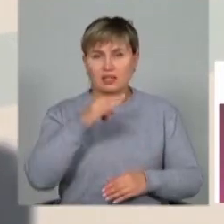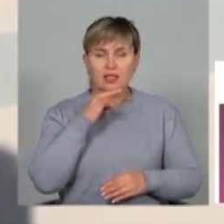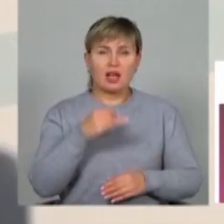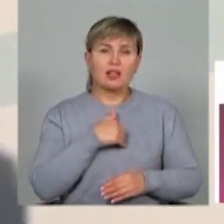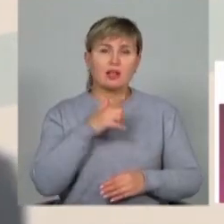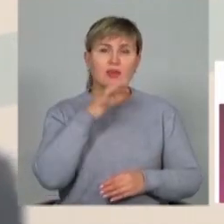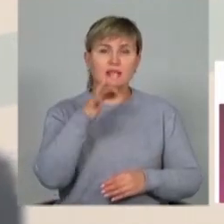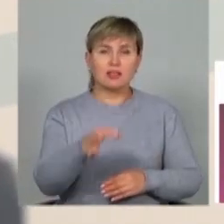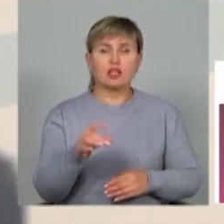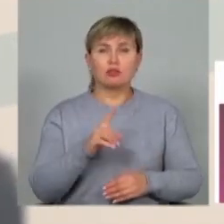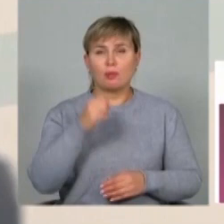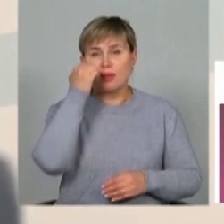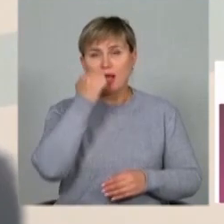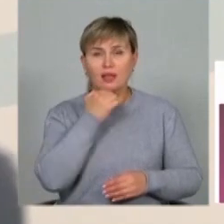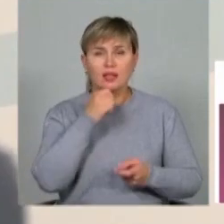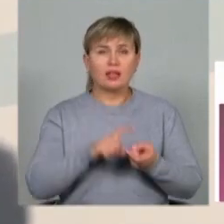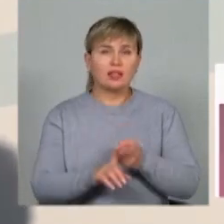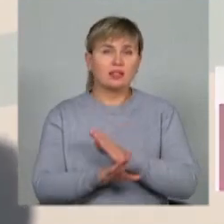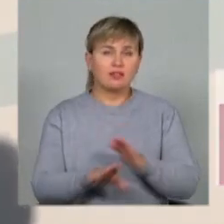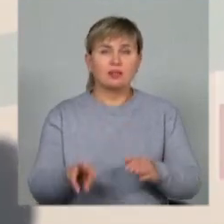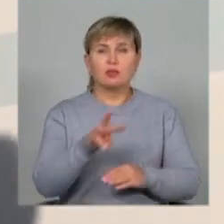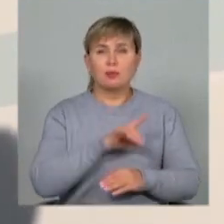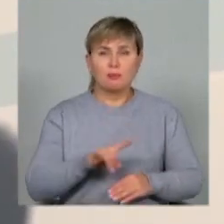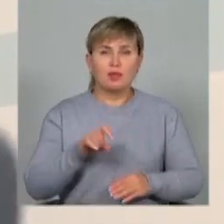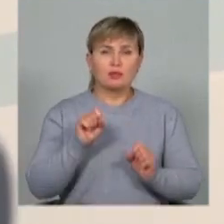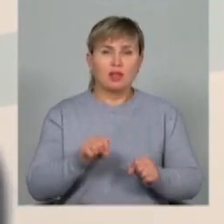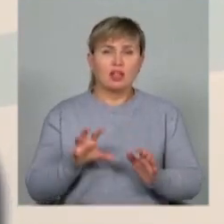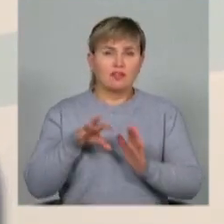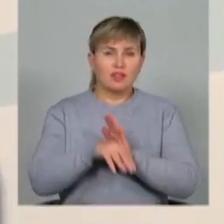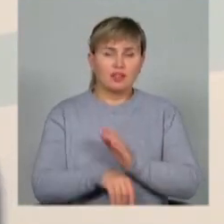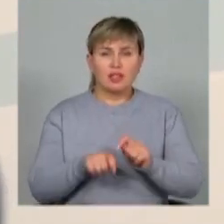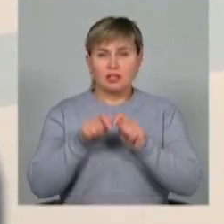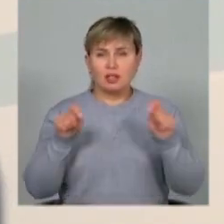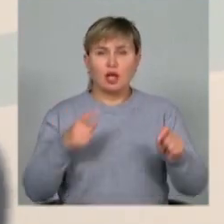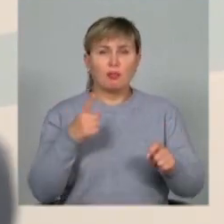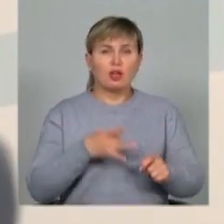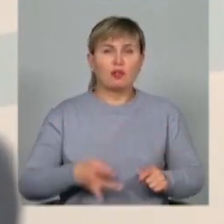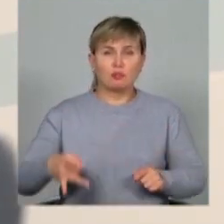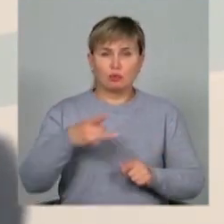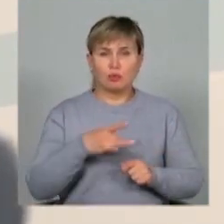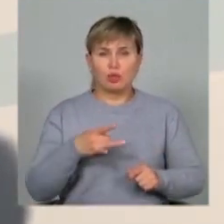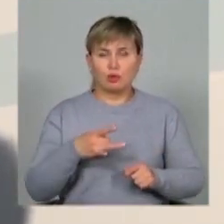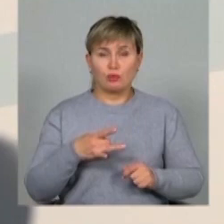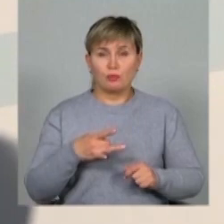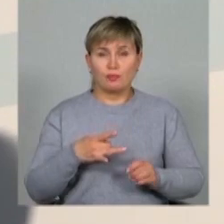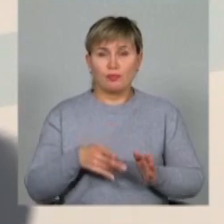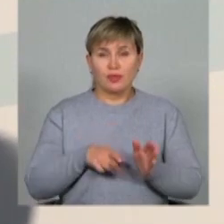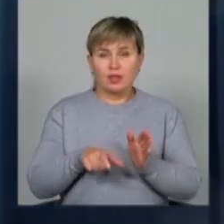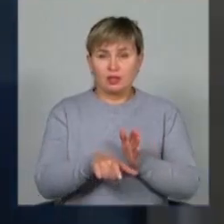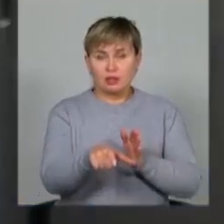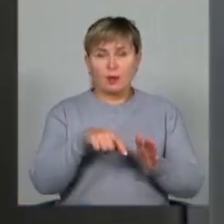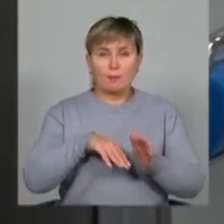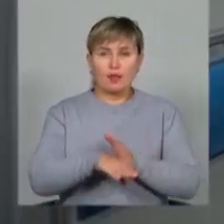Хотел бы отметить, что благодаря независимости мы смогли внедрить первую в республике линию